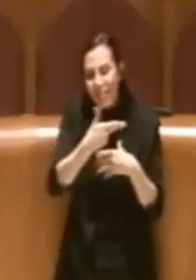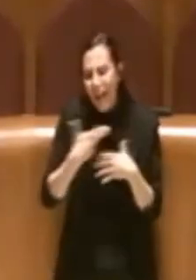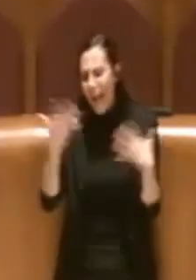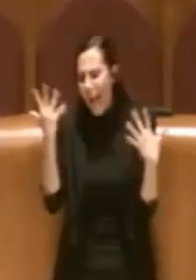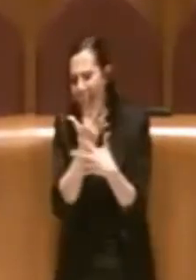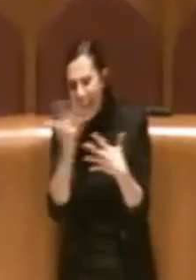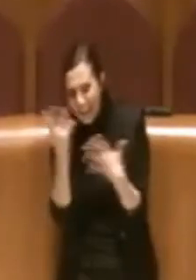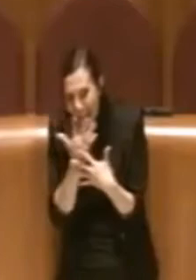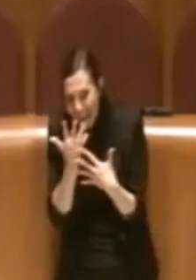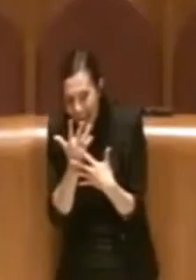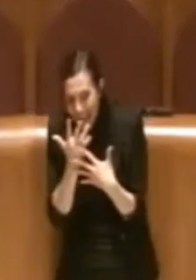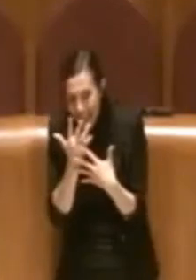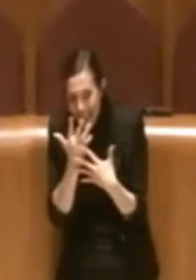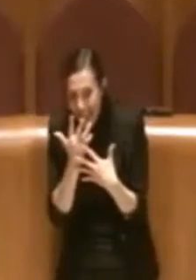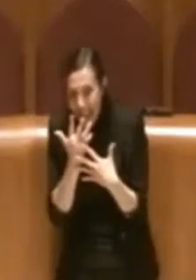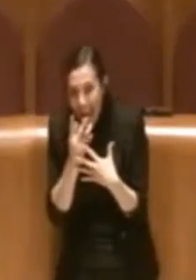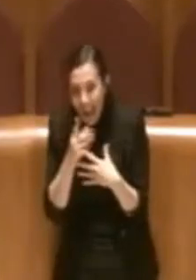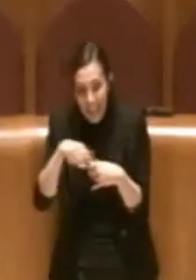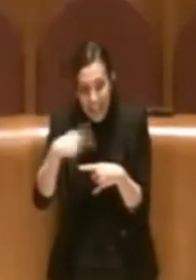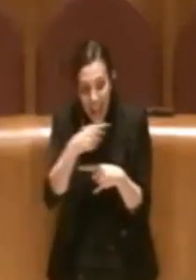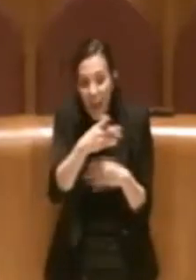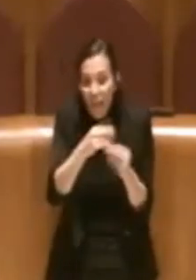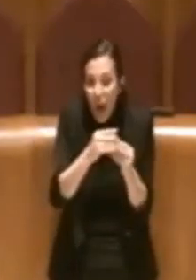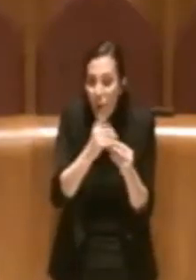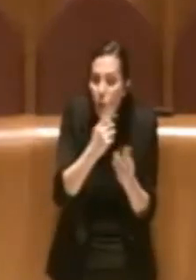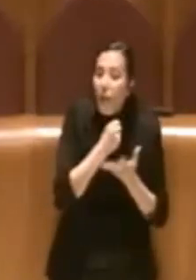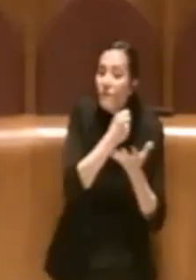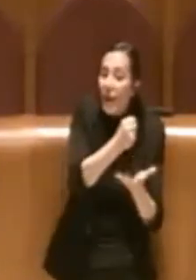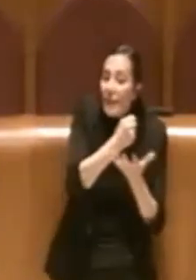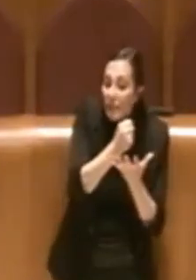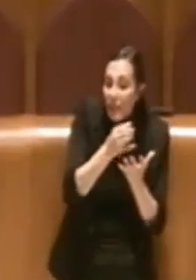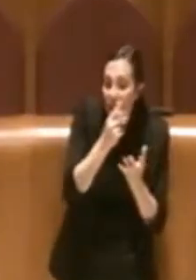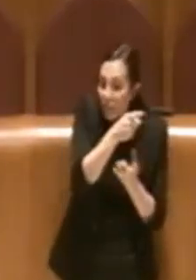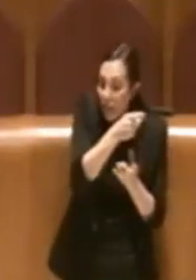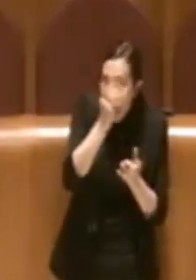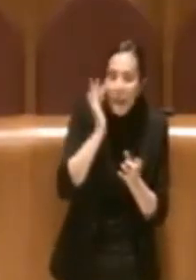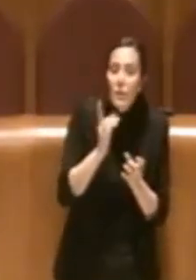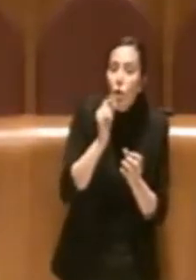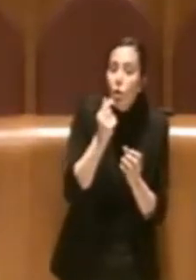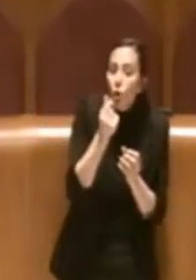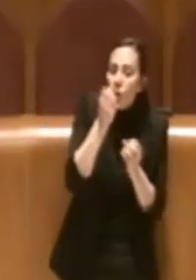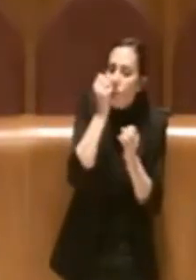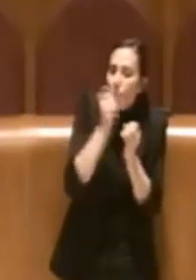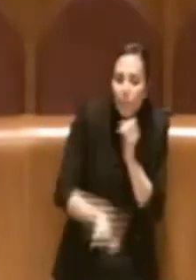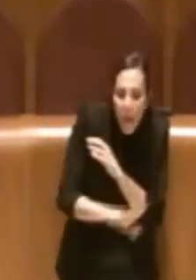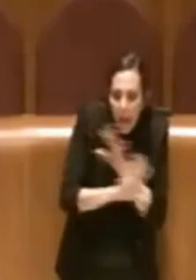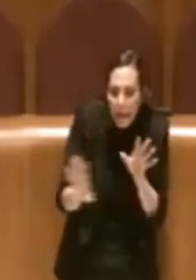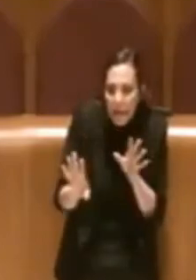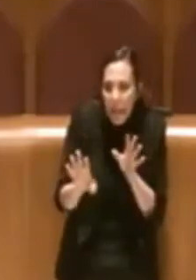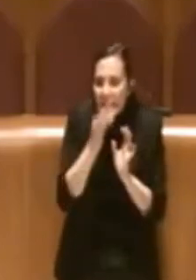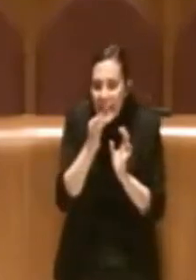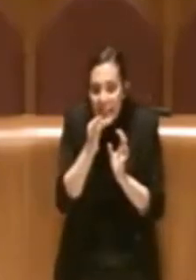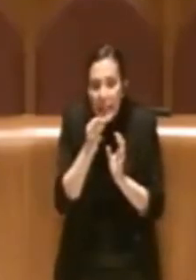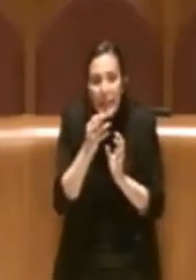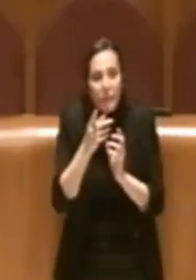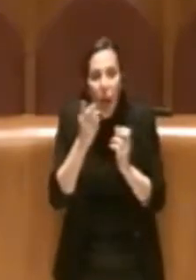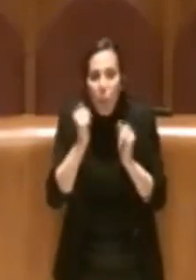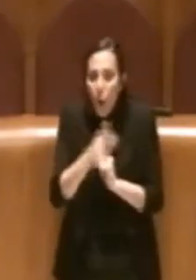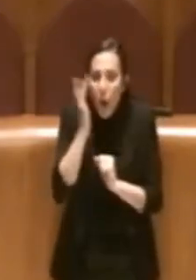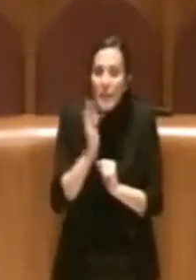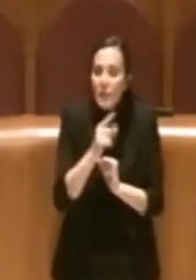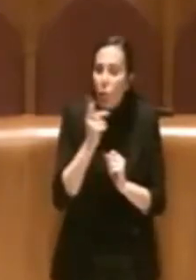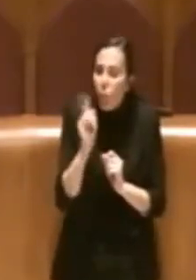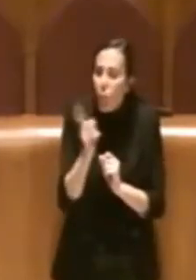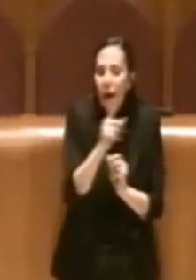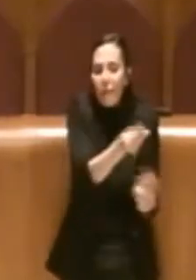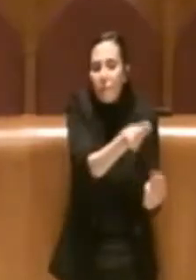alla persona che poi deve effettuare un investimento e perde dei soldi, e così rischiamo anche di ricevere ricorsi,